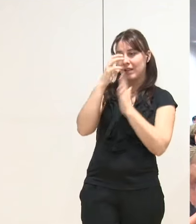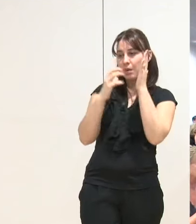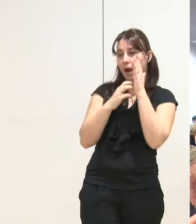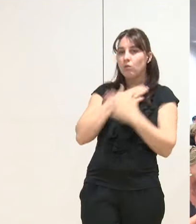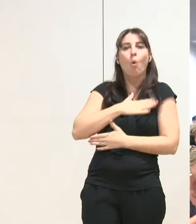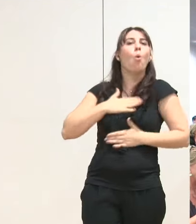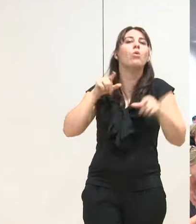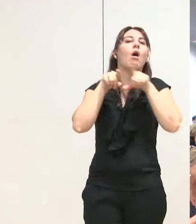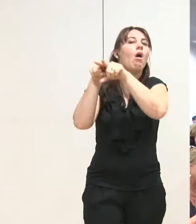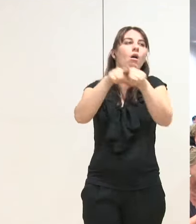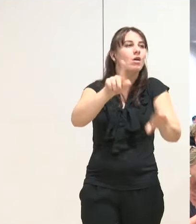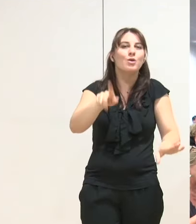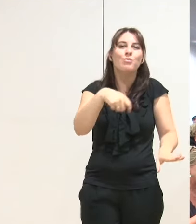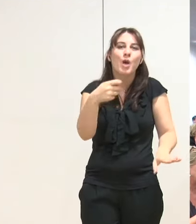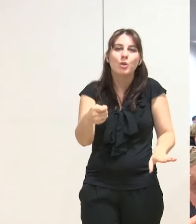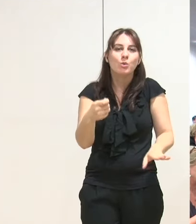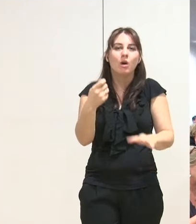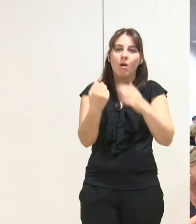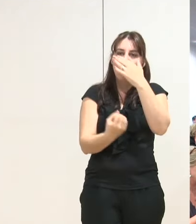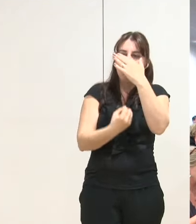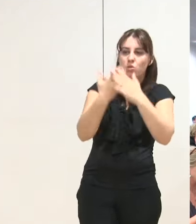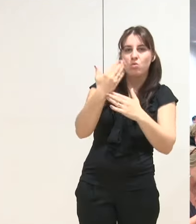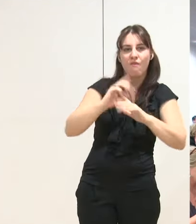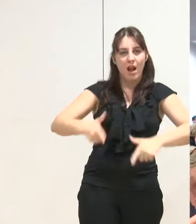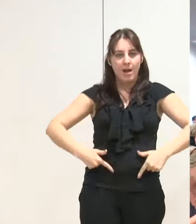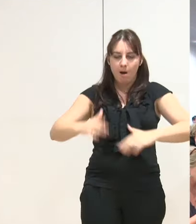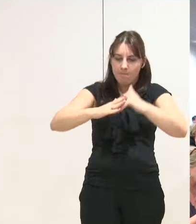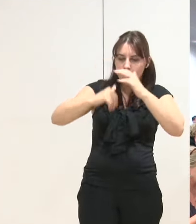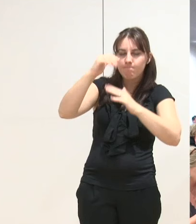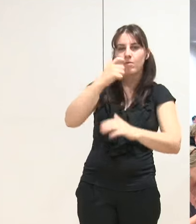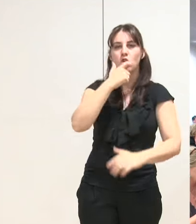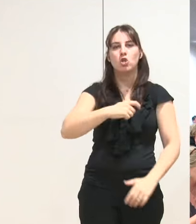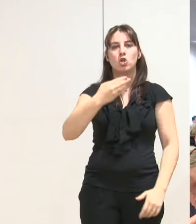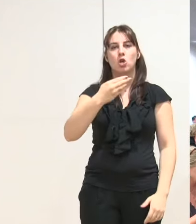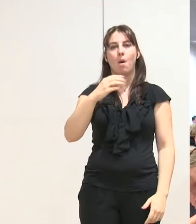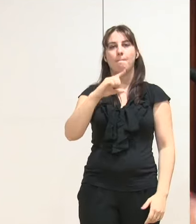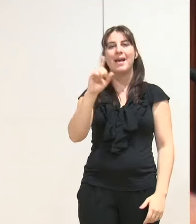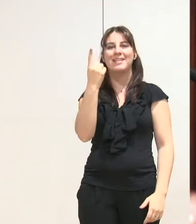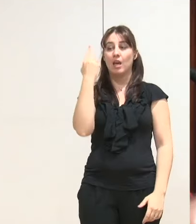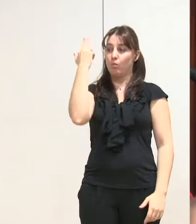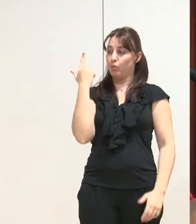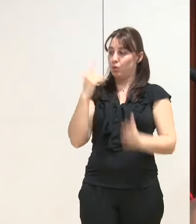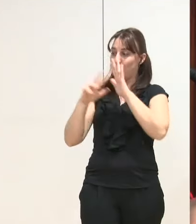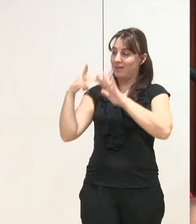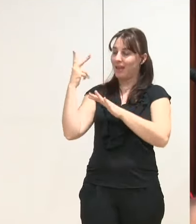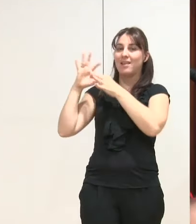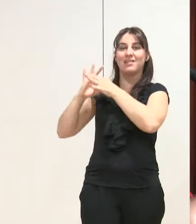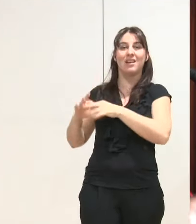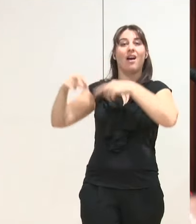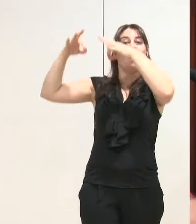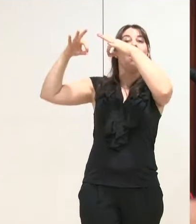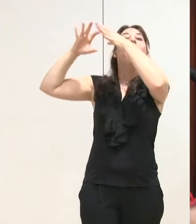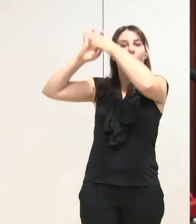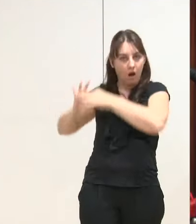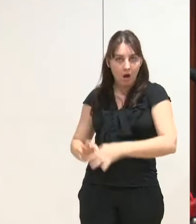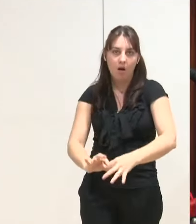sûr qu'il faut reconstruction de l'école jean- Massé qui a démarré en 2013 et qui qui est repris euh est